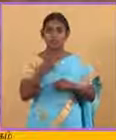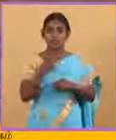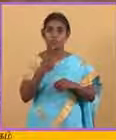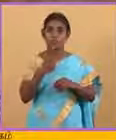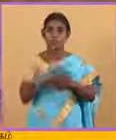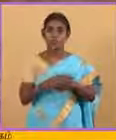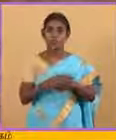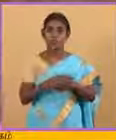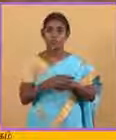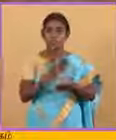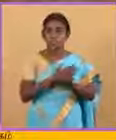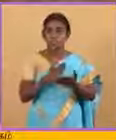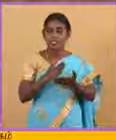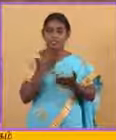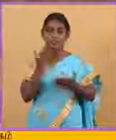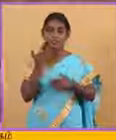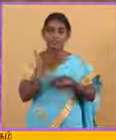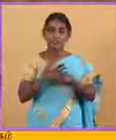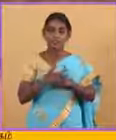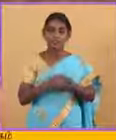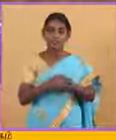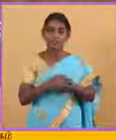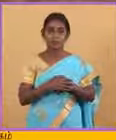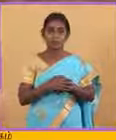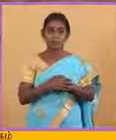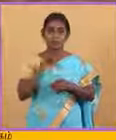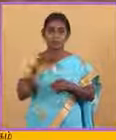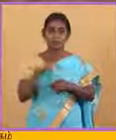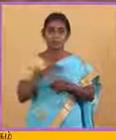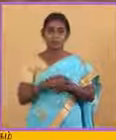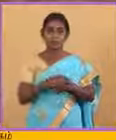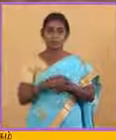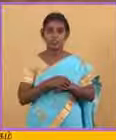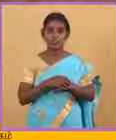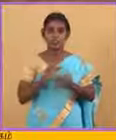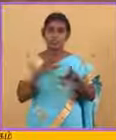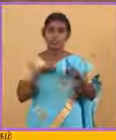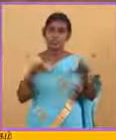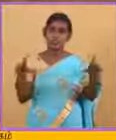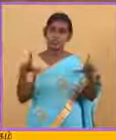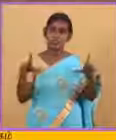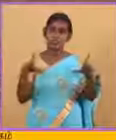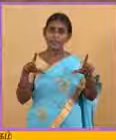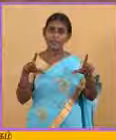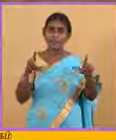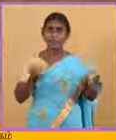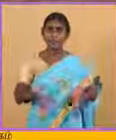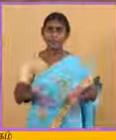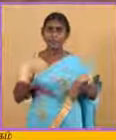போகிறோம், செல் தெளிவாய்ப்பை படிக்க போகிறோம். சரி, இந்த மொழி அப்படின்னு பார்க்கும்போது மொழி வளரும் தன்மை